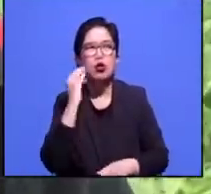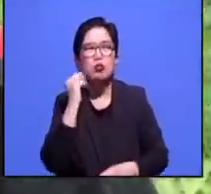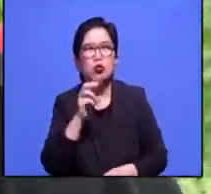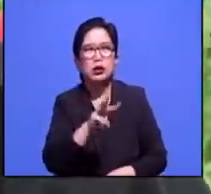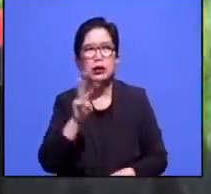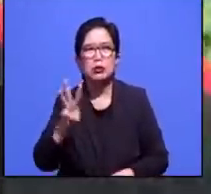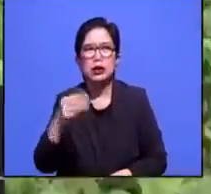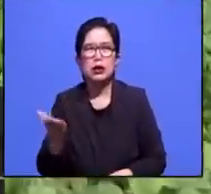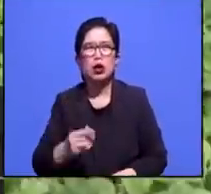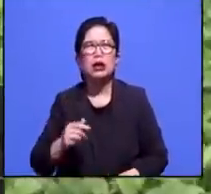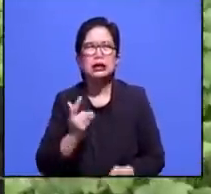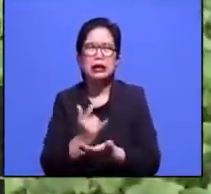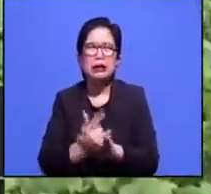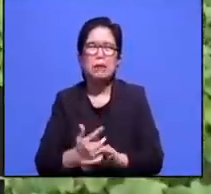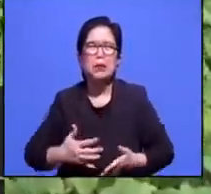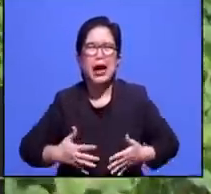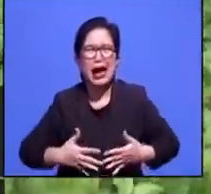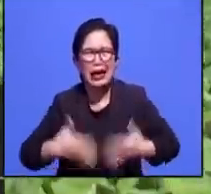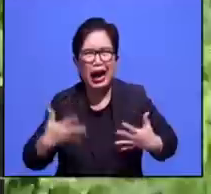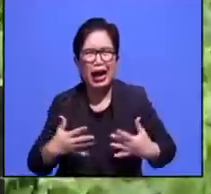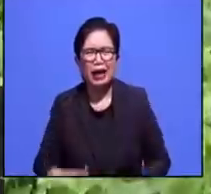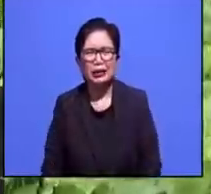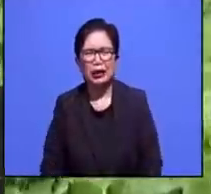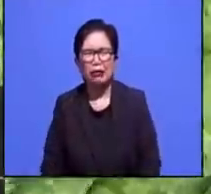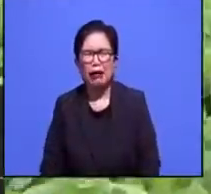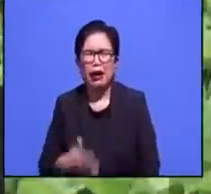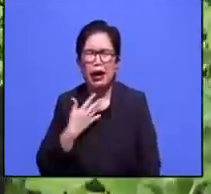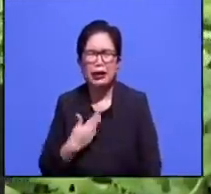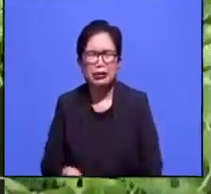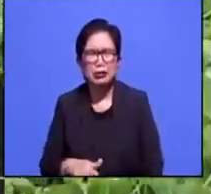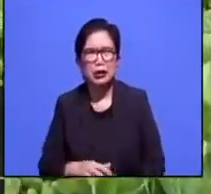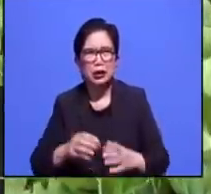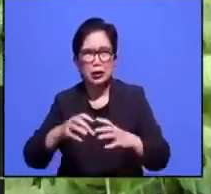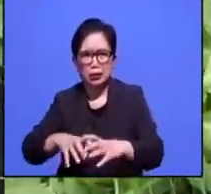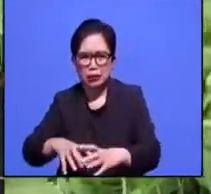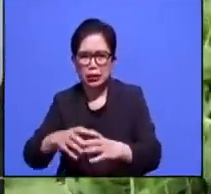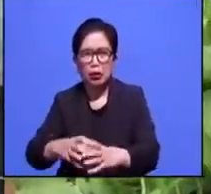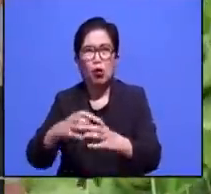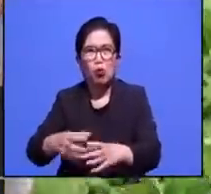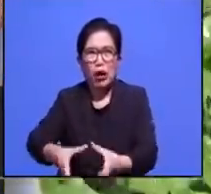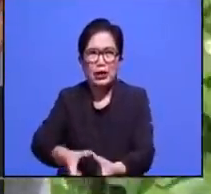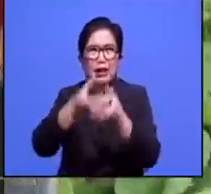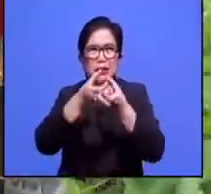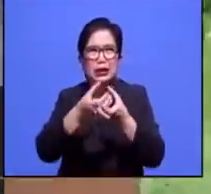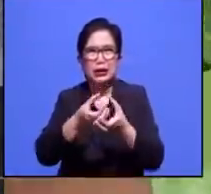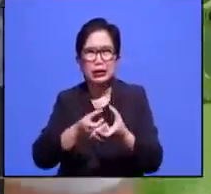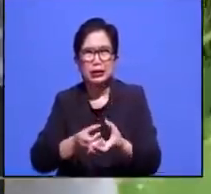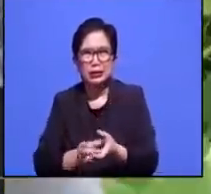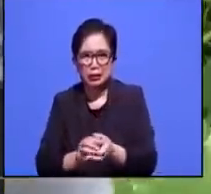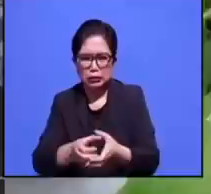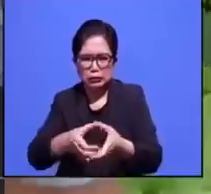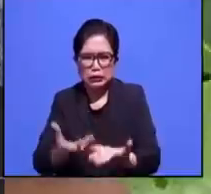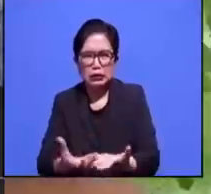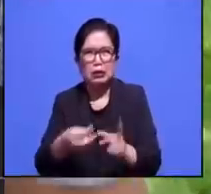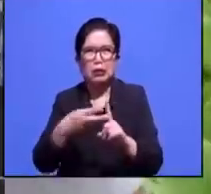ini masih tak bisa menahan emosinya lagi-lagi Heri mengambil buah blewah yang busuk kemudian menggunakan air